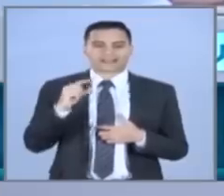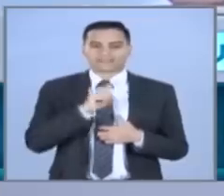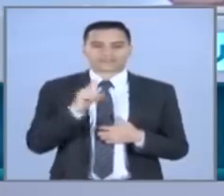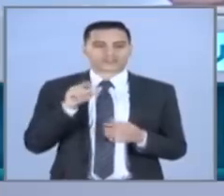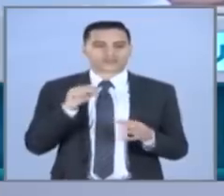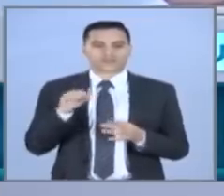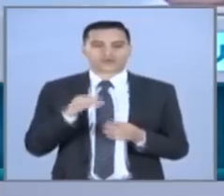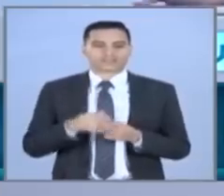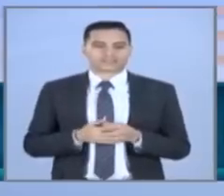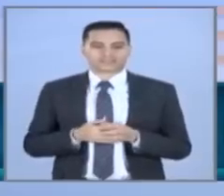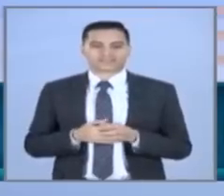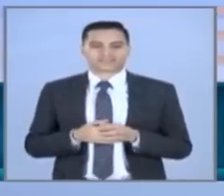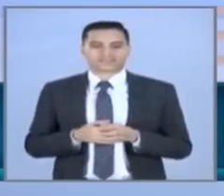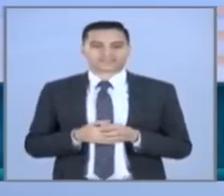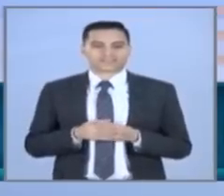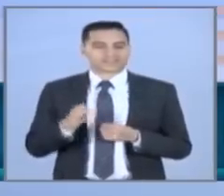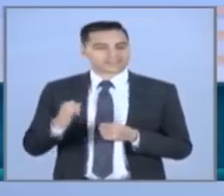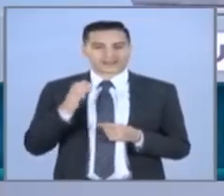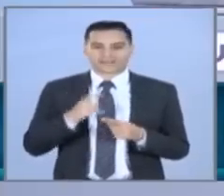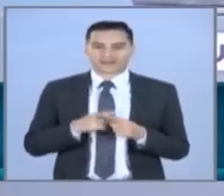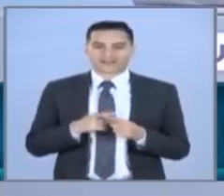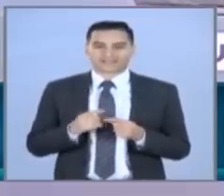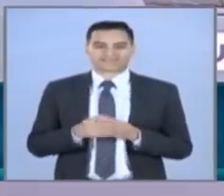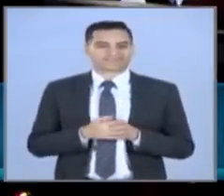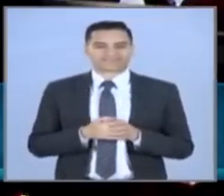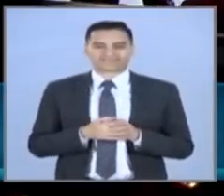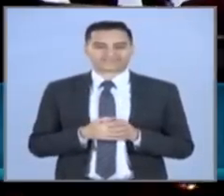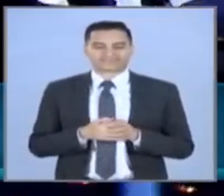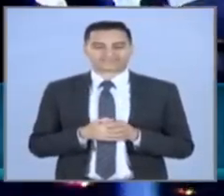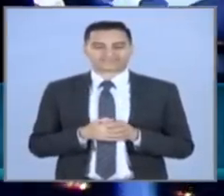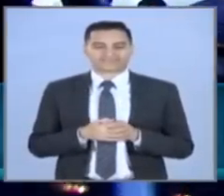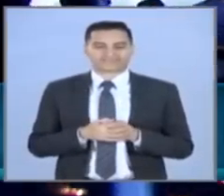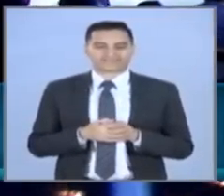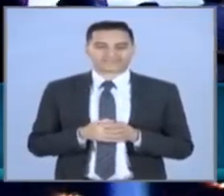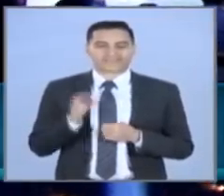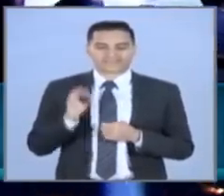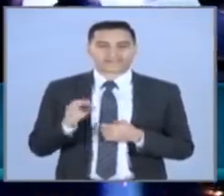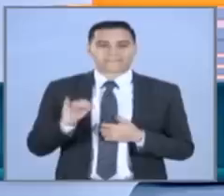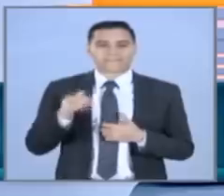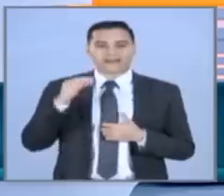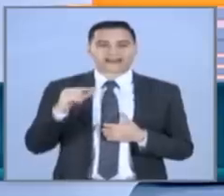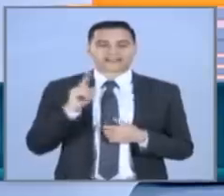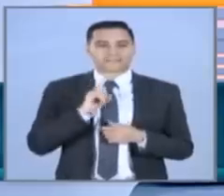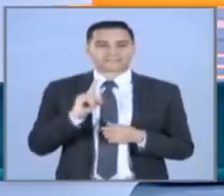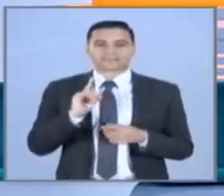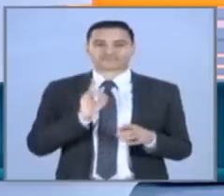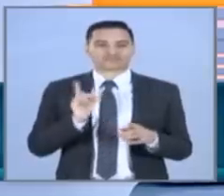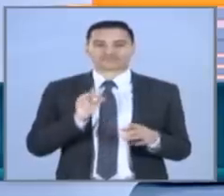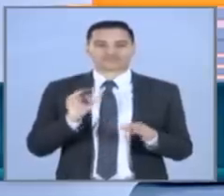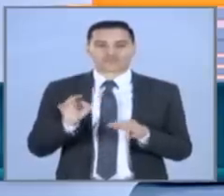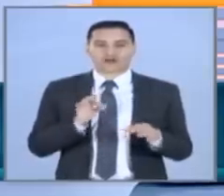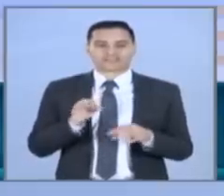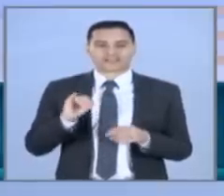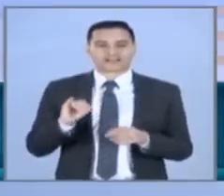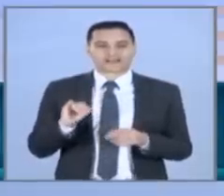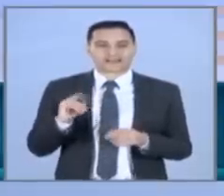مش مهندس. إجابة خاطئة. هو في ماجد فعلا بس مش مهندس. يعني